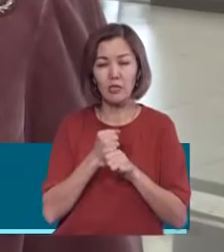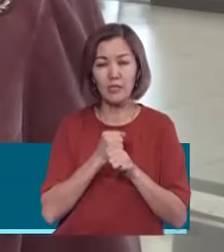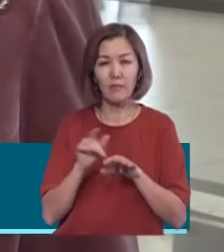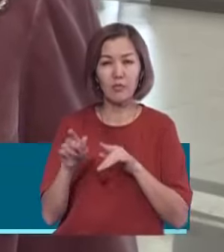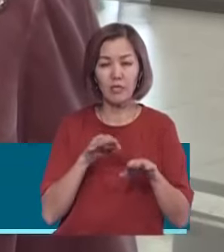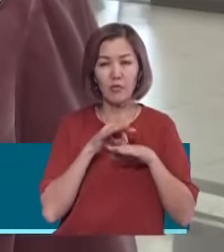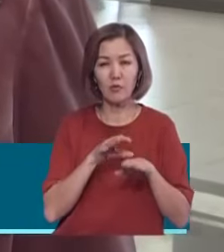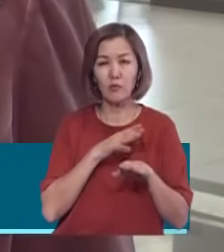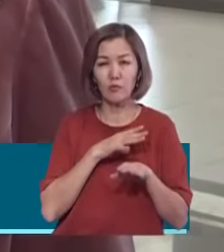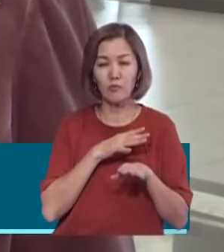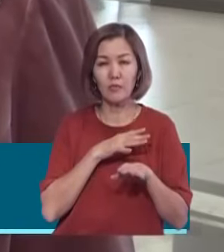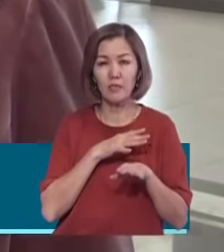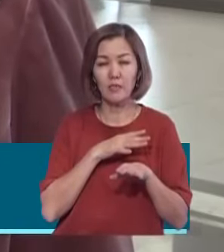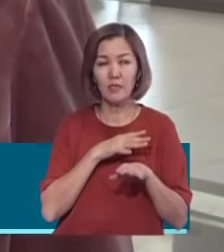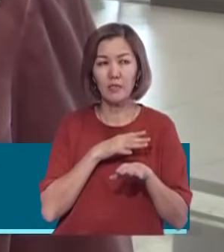өткізіп жүрміз.